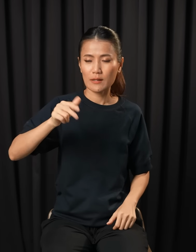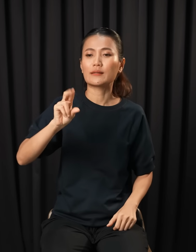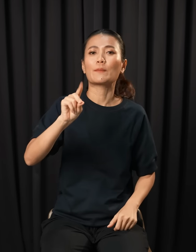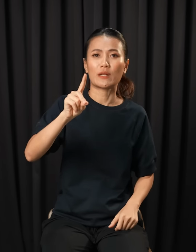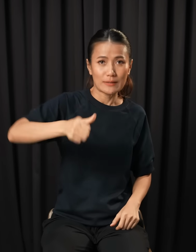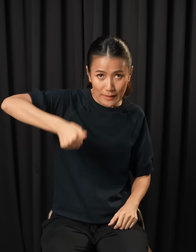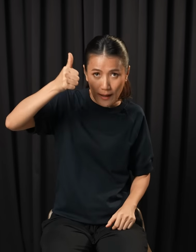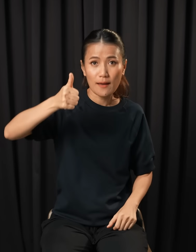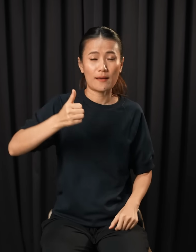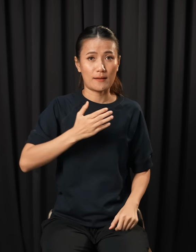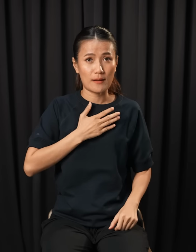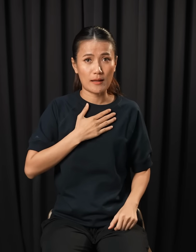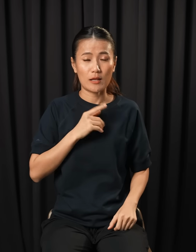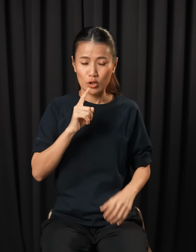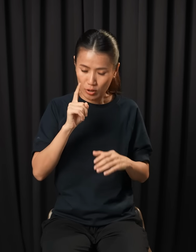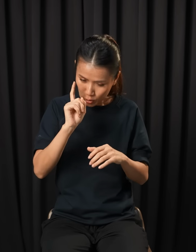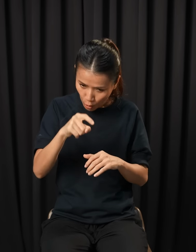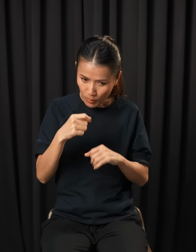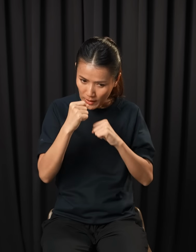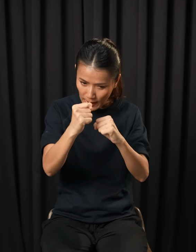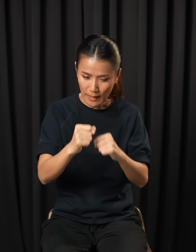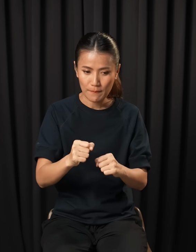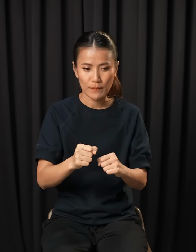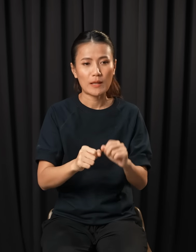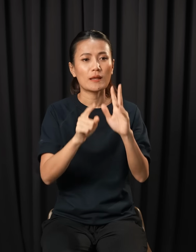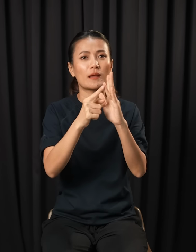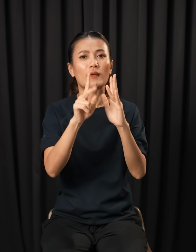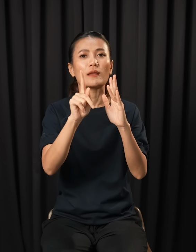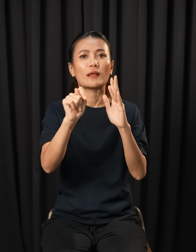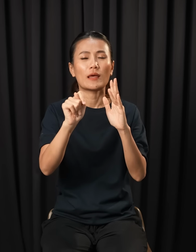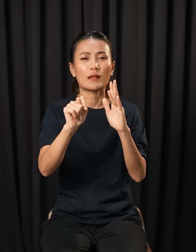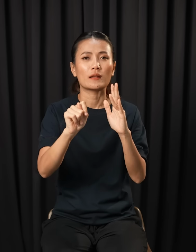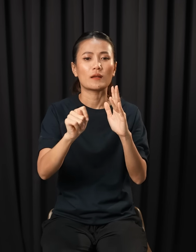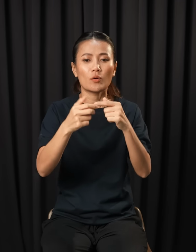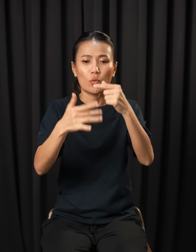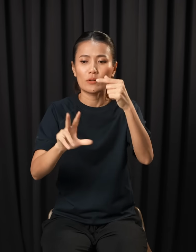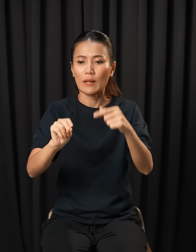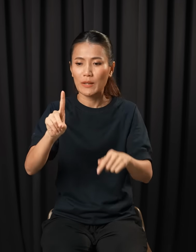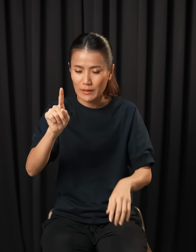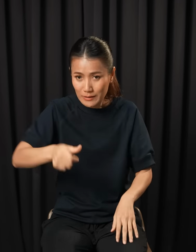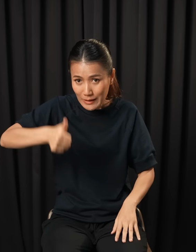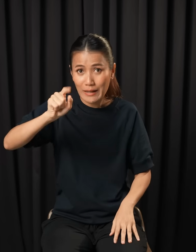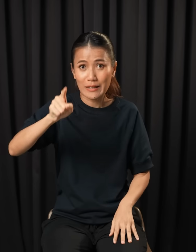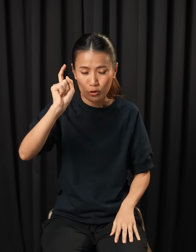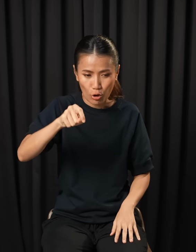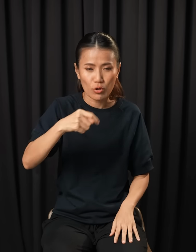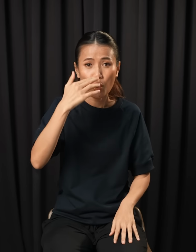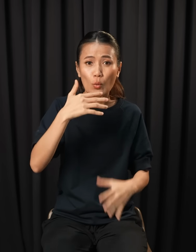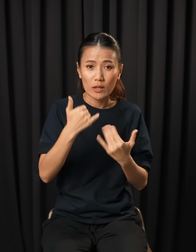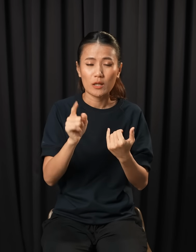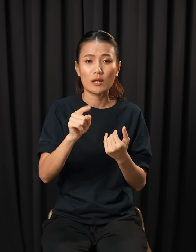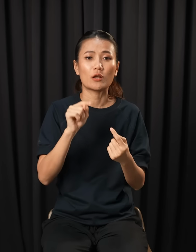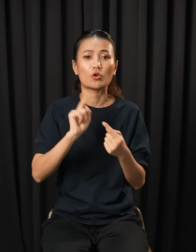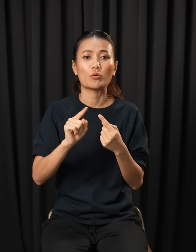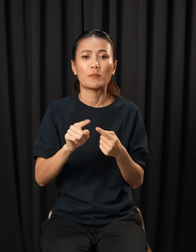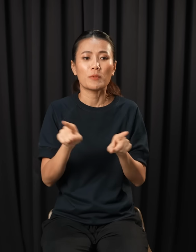ก็ต ทาร์เก็ต เราเคยชนะมา32เขต 31คร ับ31เขตเพราะฉะนั้นต้องพยายามรักษา31เขตนั้นให้ถึงที่สุ